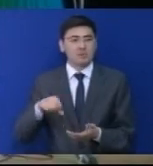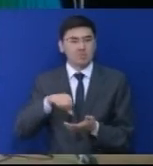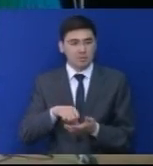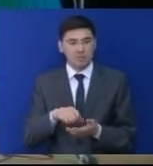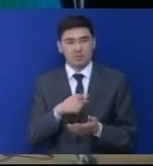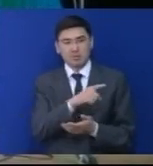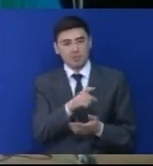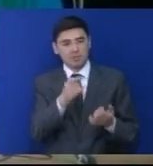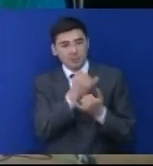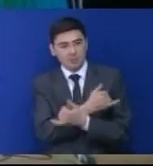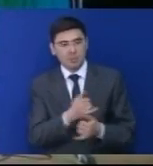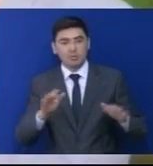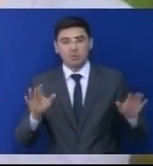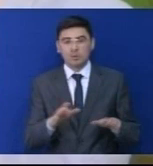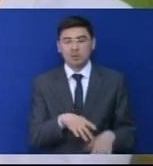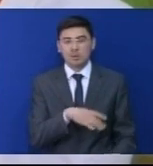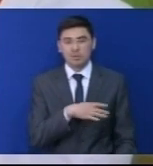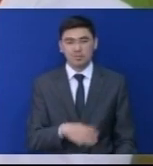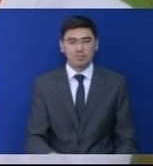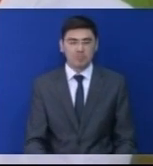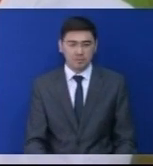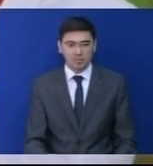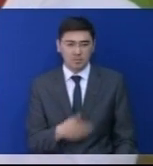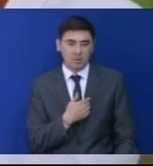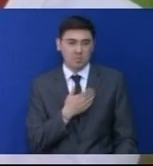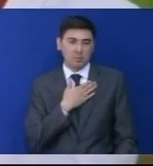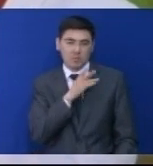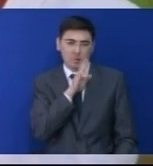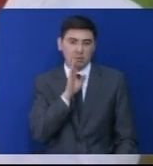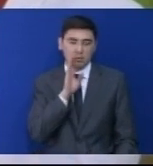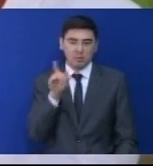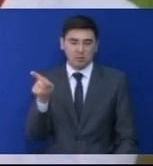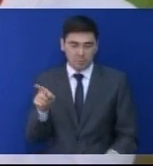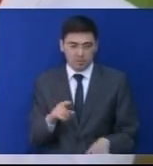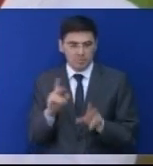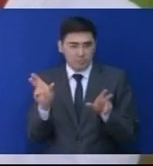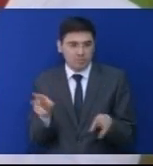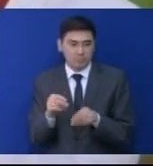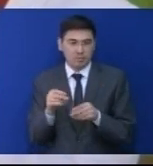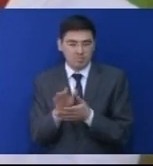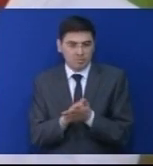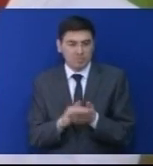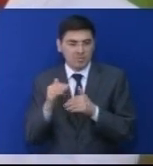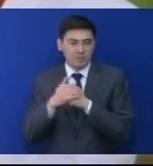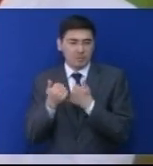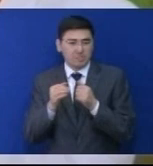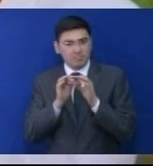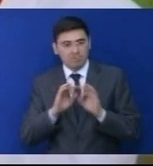тыңдарман назарына ұсынды. Анама сәттілік тілеп, осы кешін жақсы өтсін деп